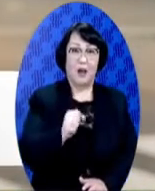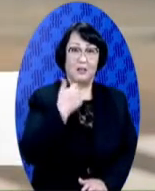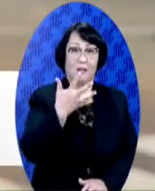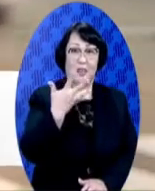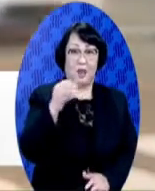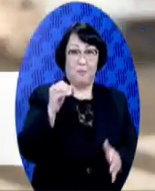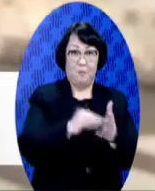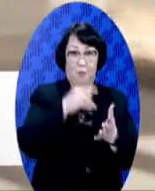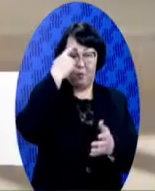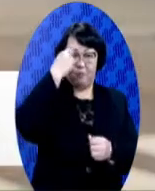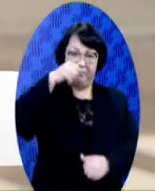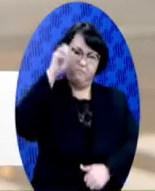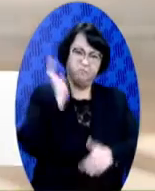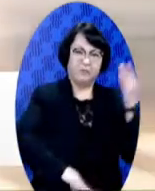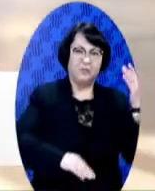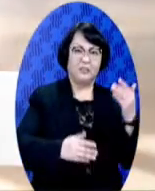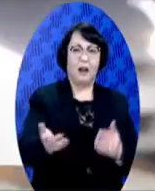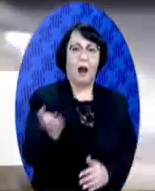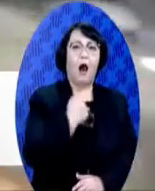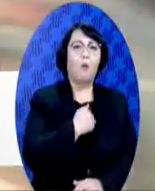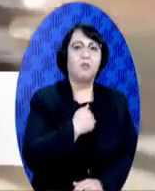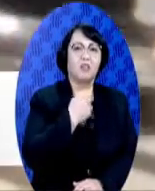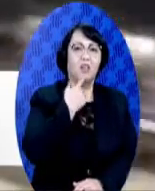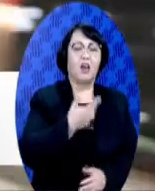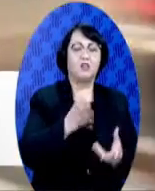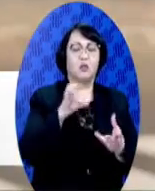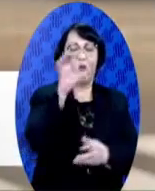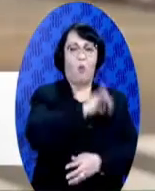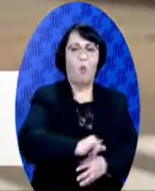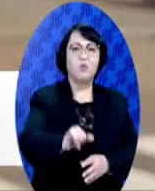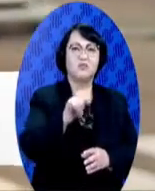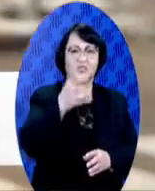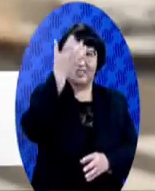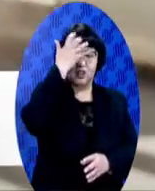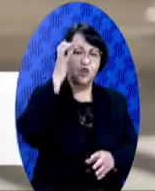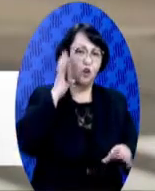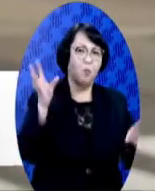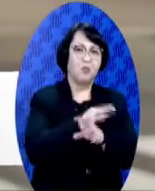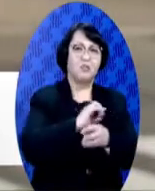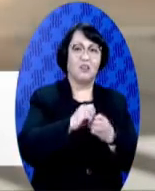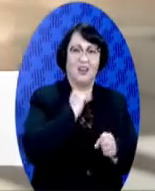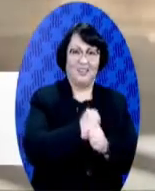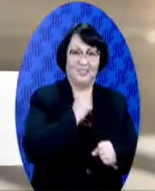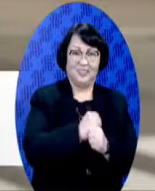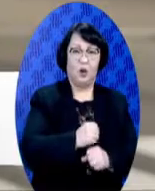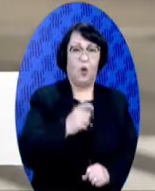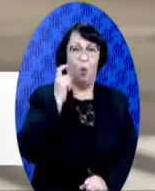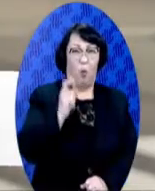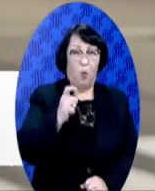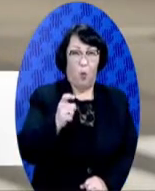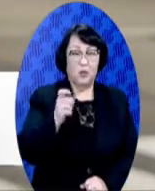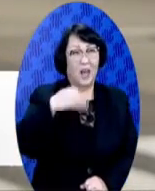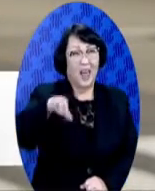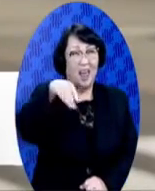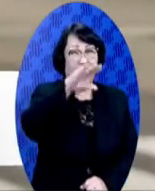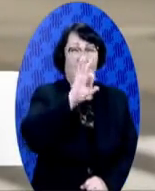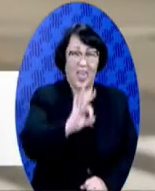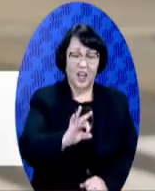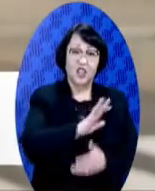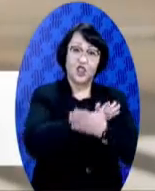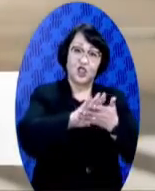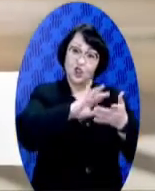төгрөгийн торгуулыг ногдуулахар болж байгаа юм байна. За засгийн газрын зүгээс авч хэрэгжүүлж ажиллах юм бол хуучин дэрэгтээ иргэдэд бол машина цолгыг